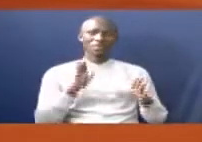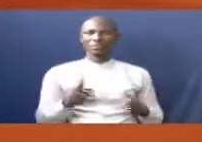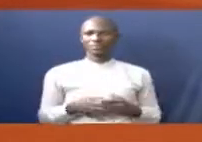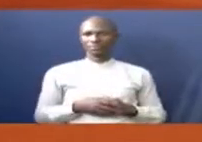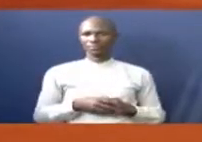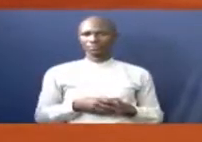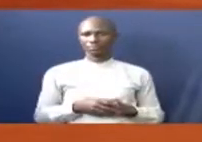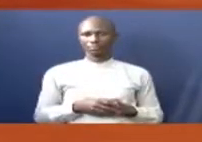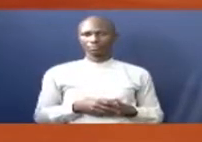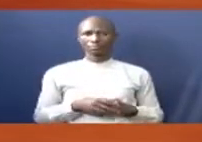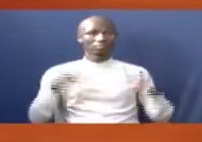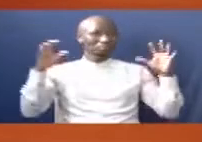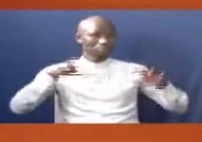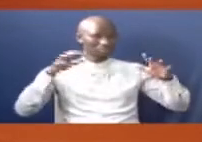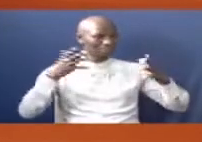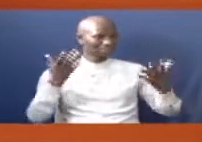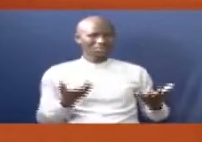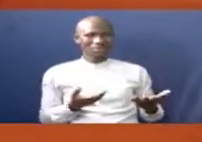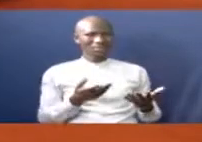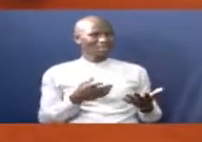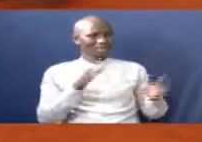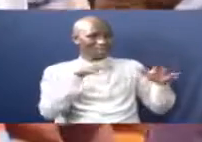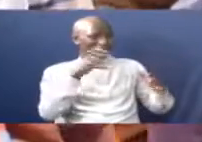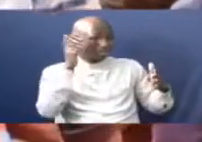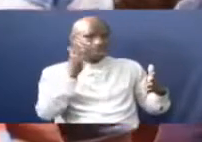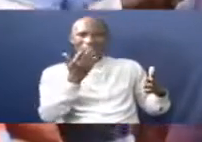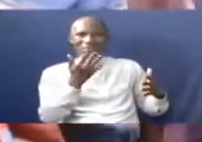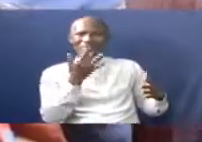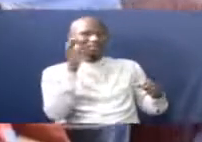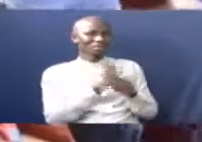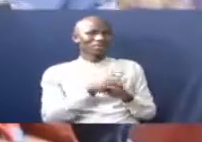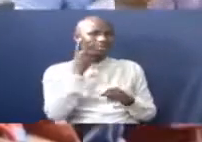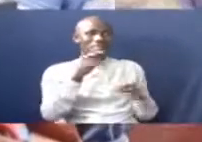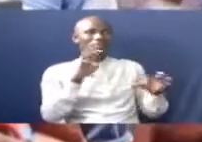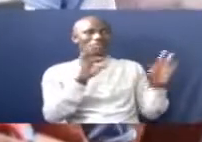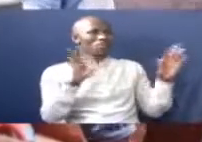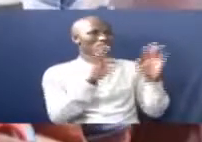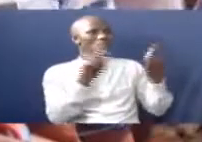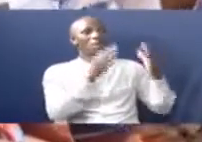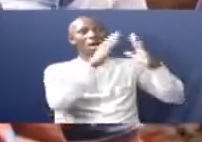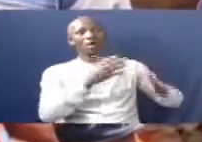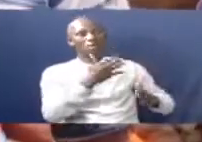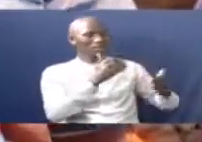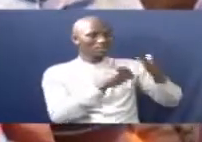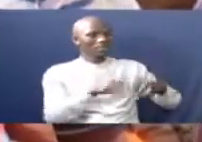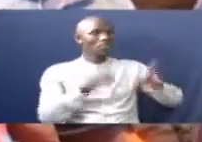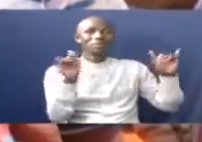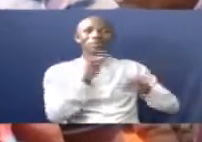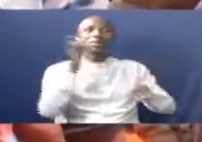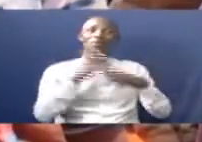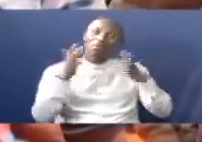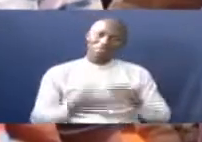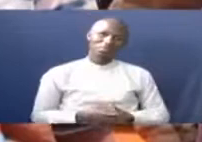ma. Mbua ya ambeya. Emi undakanane kuembe kanondu wa keto. Waisa mesila ya keto baba kube na lelo. Onayone ya afekite tuye